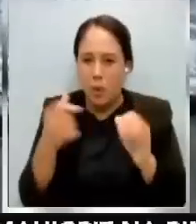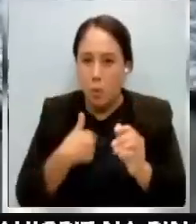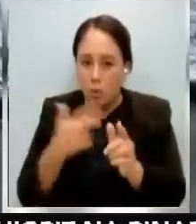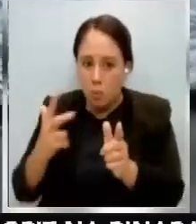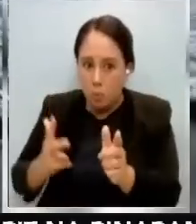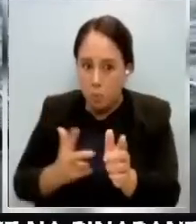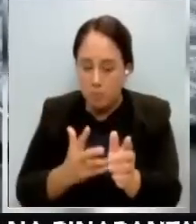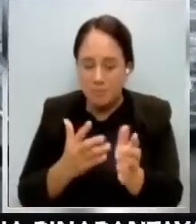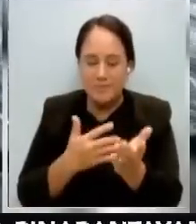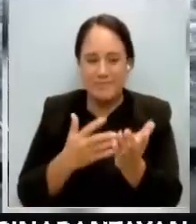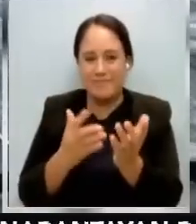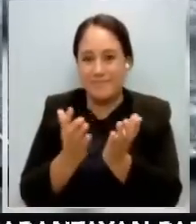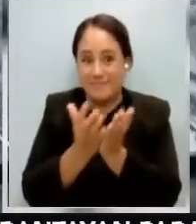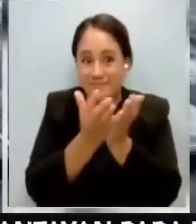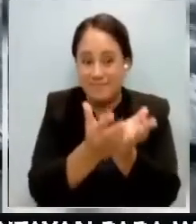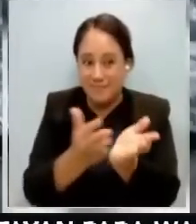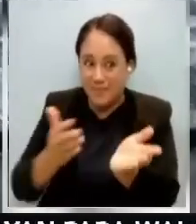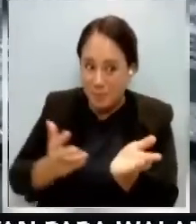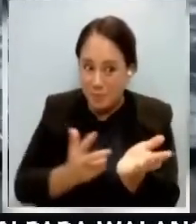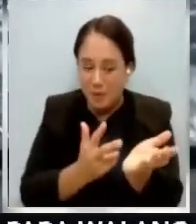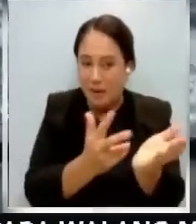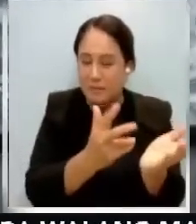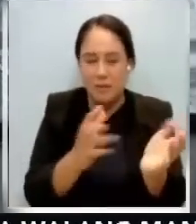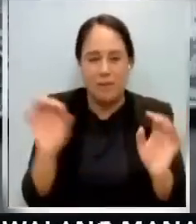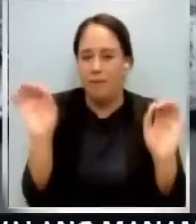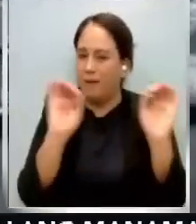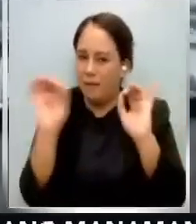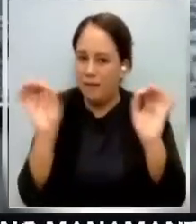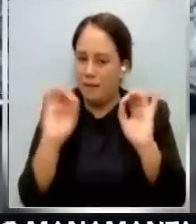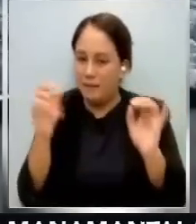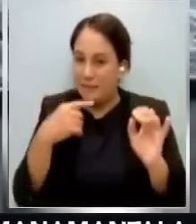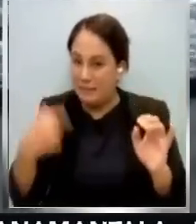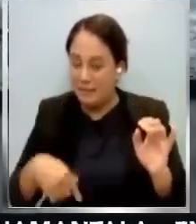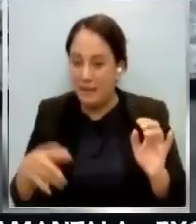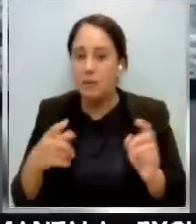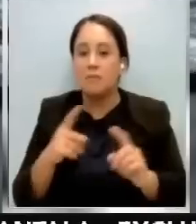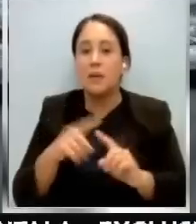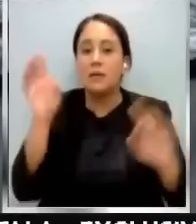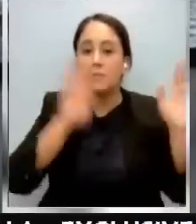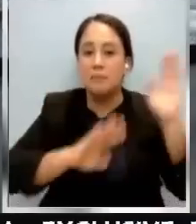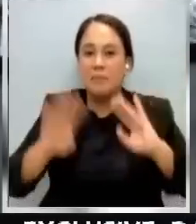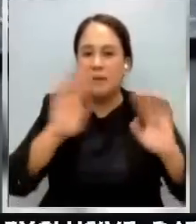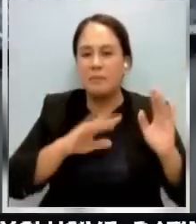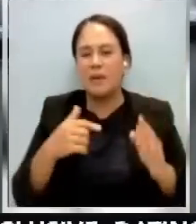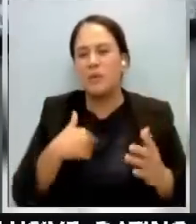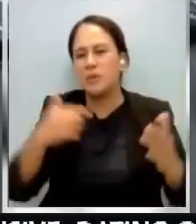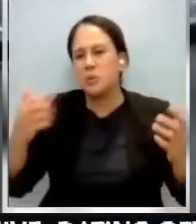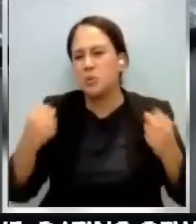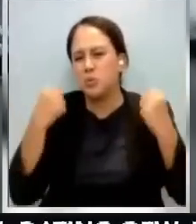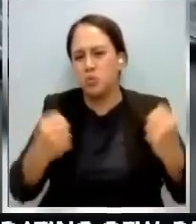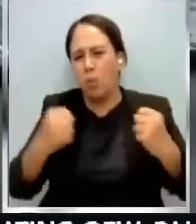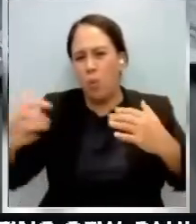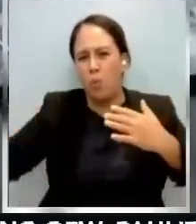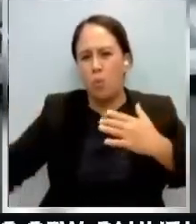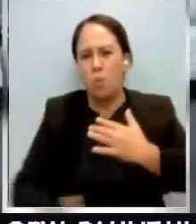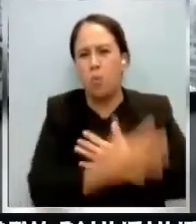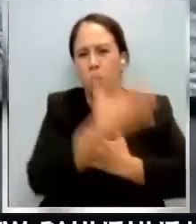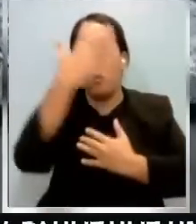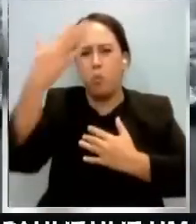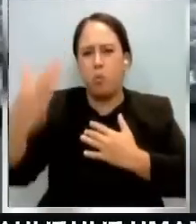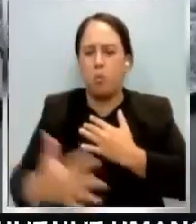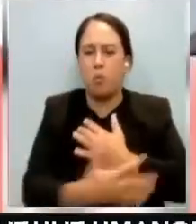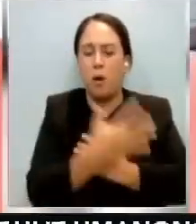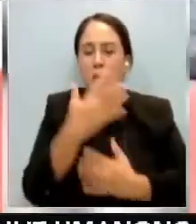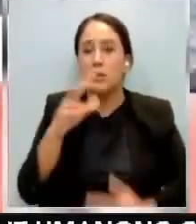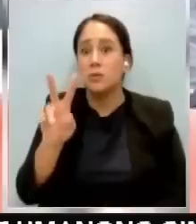Coast Guard sa buong biyahe. Ang naging problema lang talaga ay matataas na alo na umabot ng halos 2 metro. Dala ng